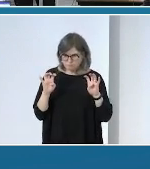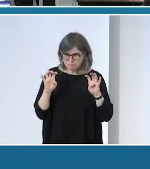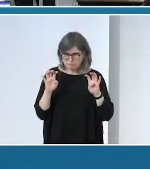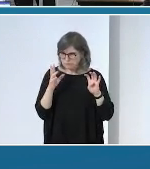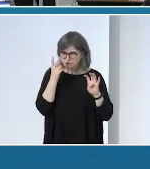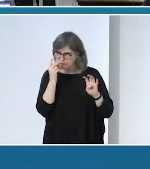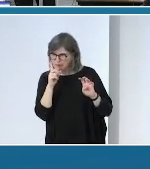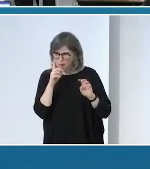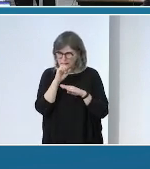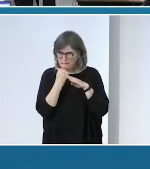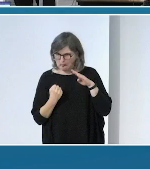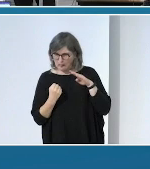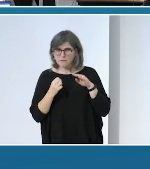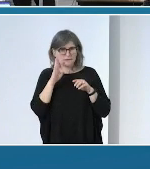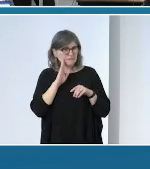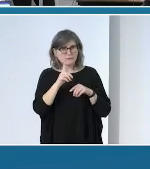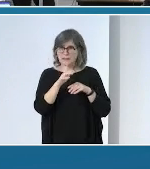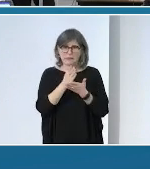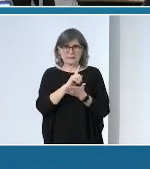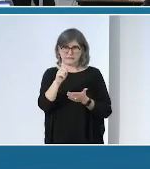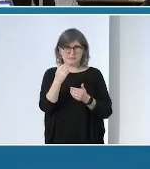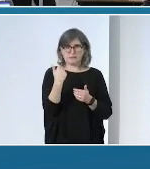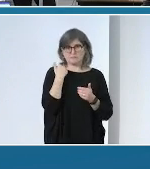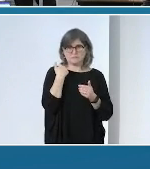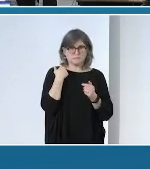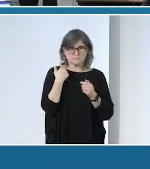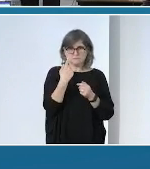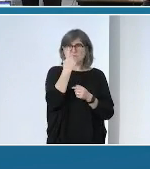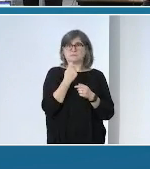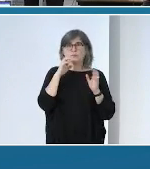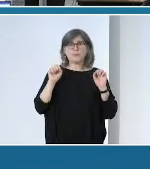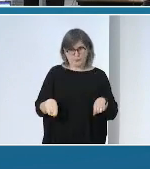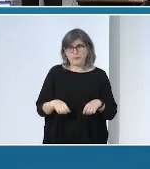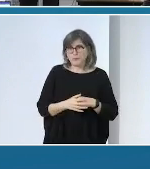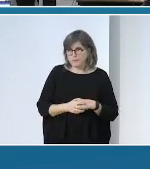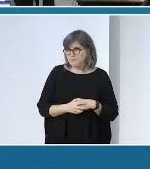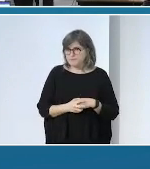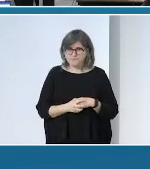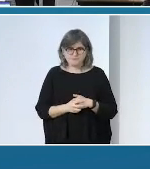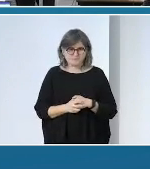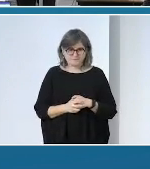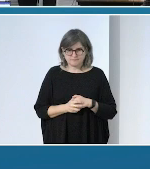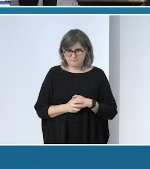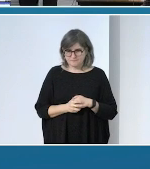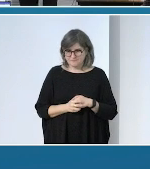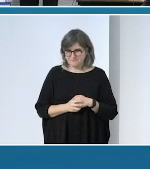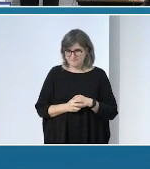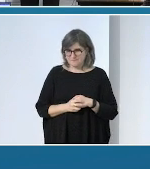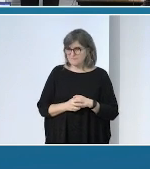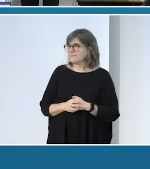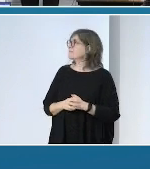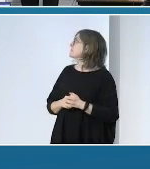vous êtes perdu, n'hésitez pas à interrompre et à poser des questions. Alors là, on va voir